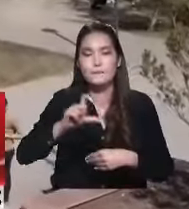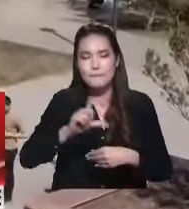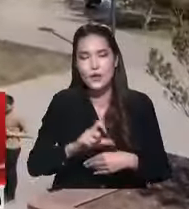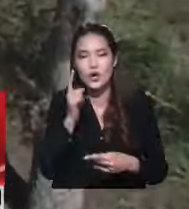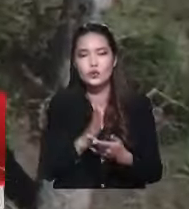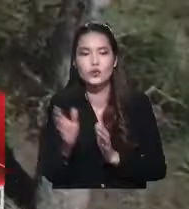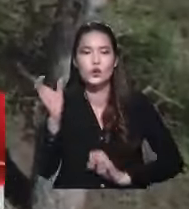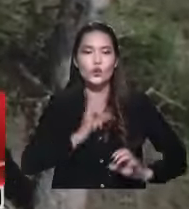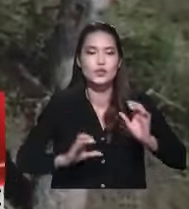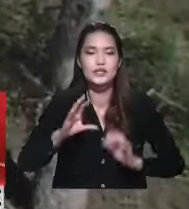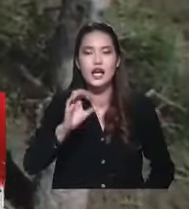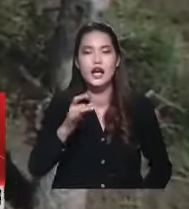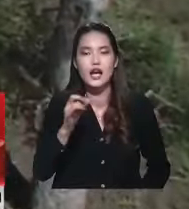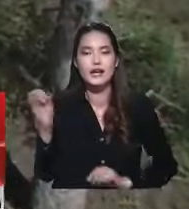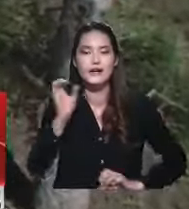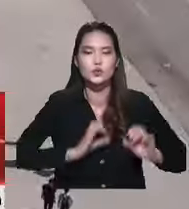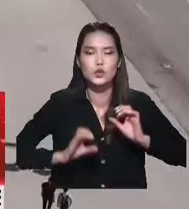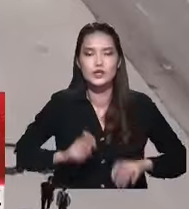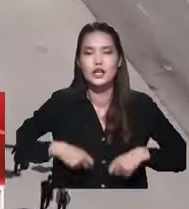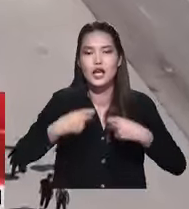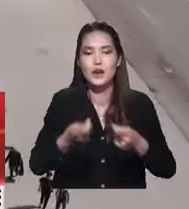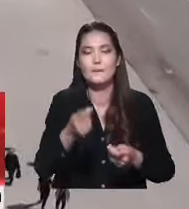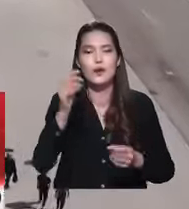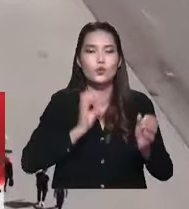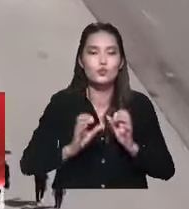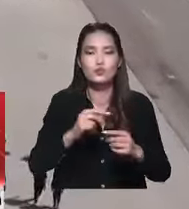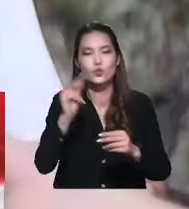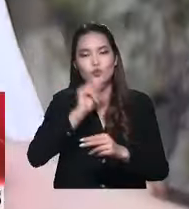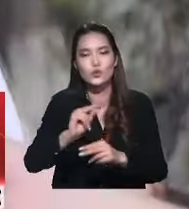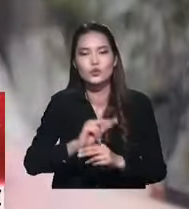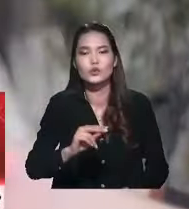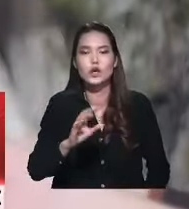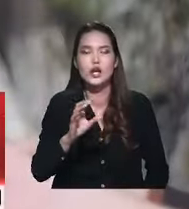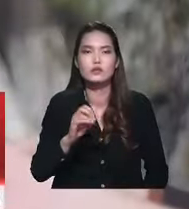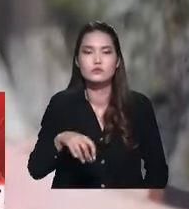студенты аграрного университета передали учащимся ЕНУ имени Гумилева.